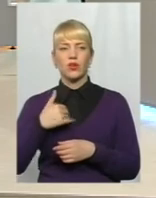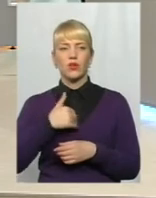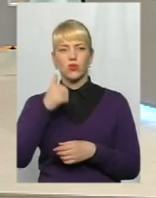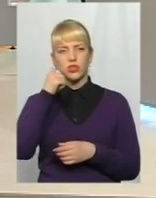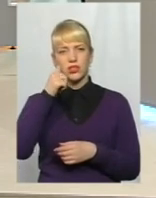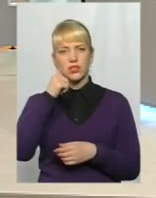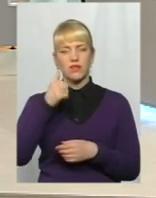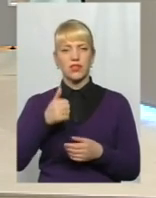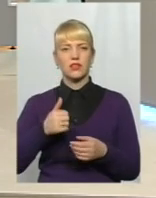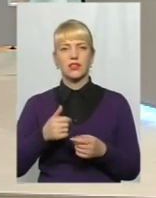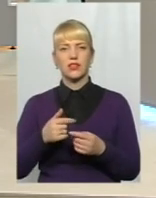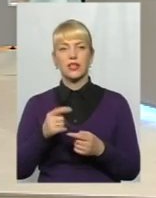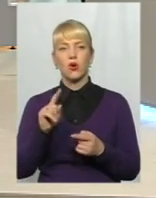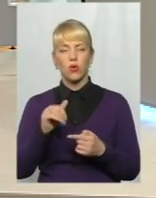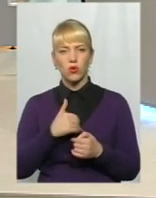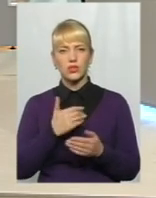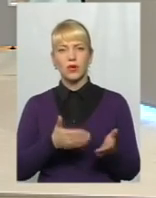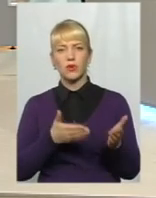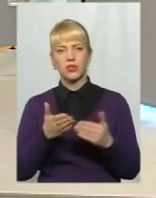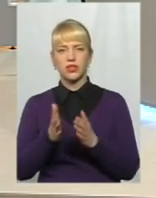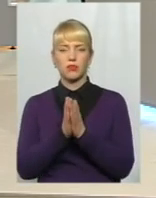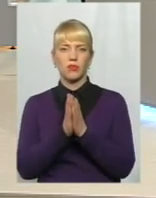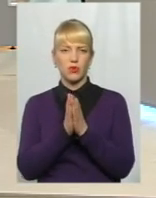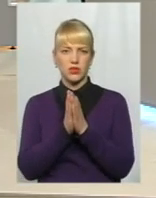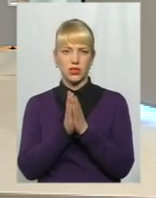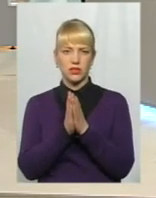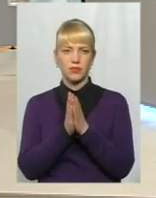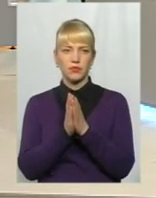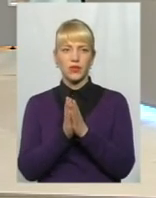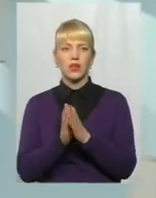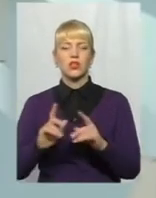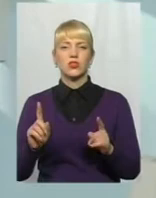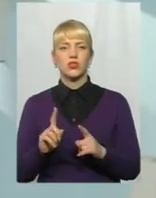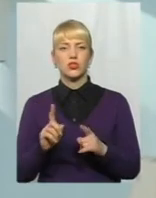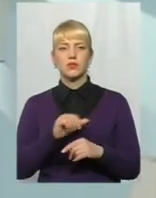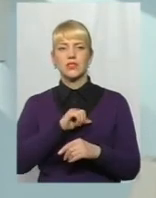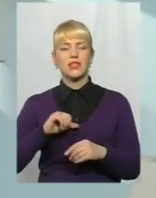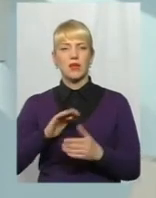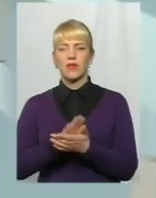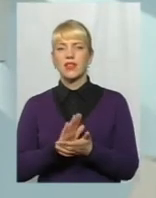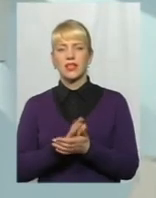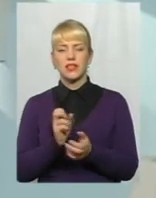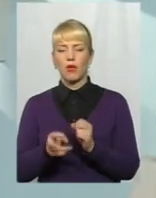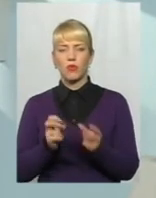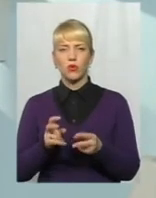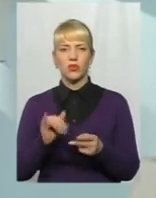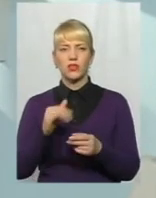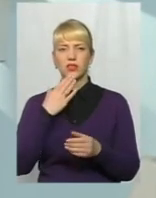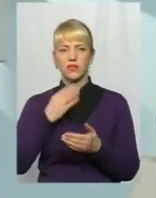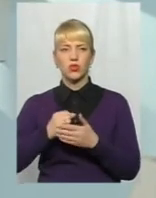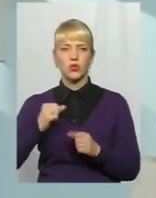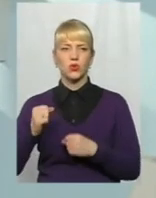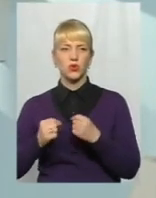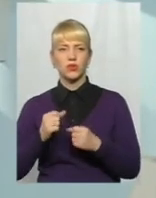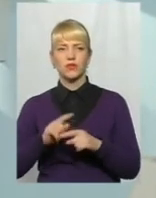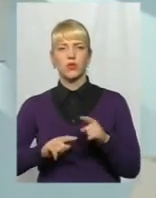стільки запросити, а стільки навіть попросити, щоб і самі не забруднювали, і своїх друзів, своїх